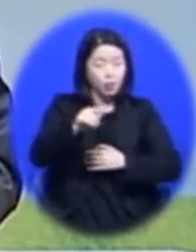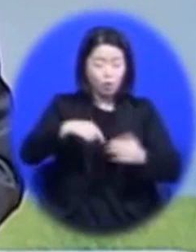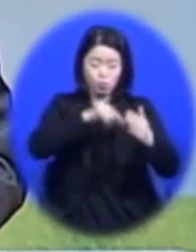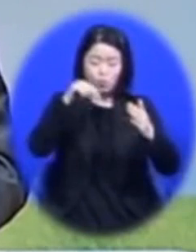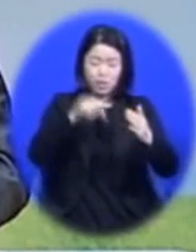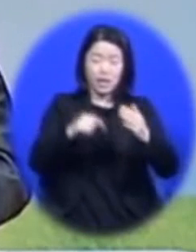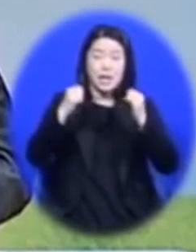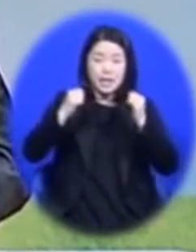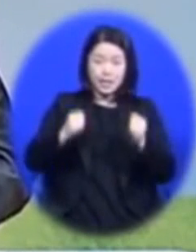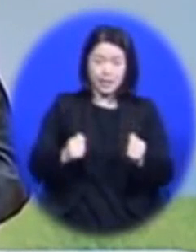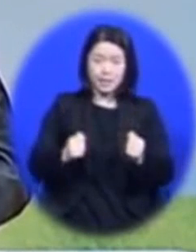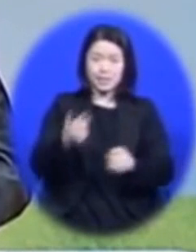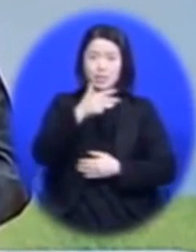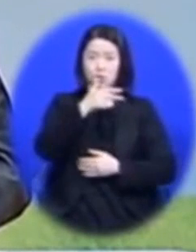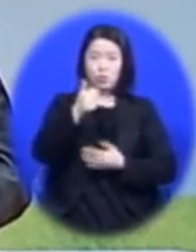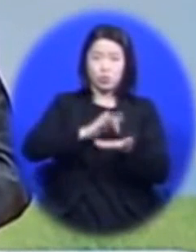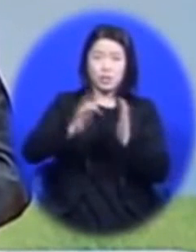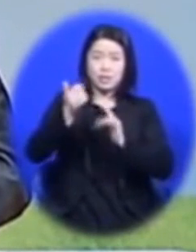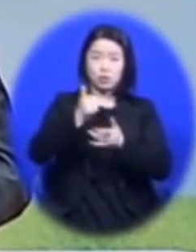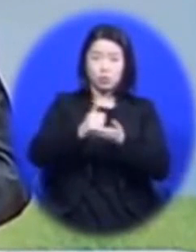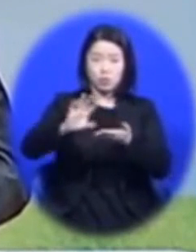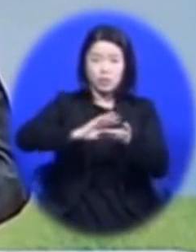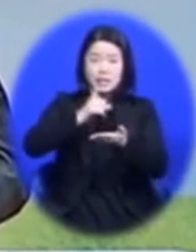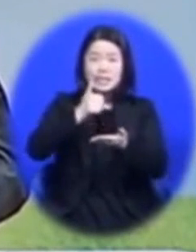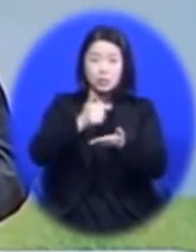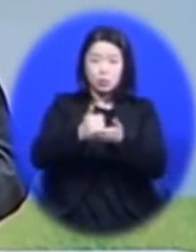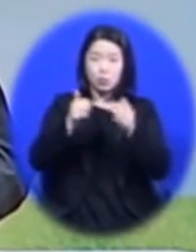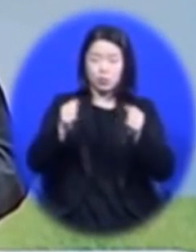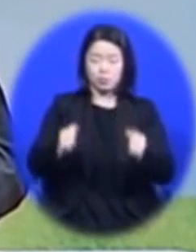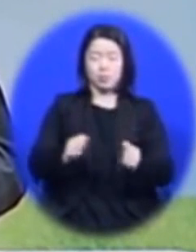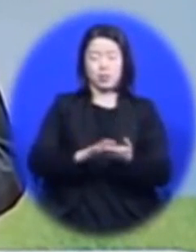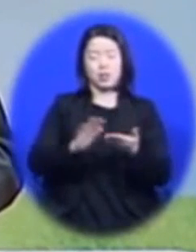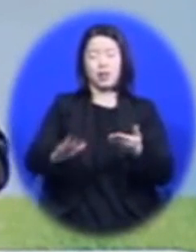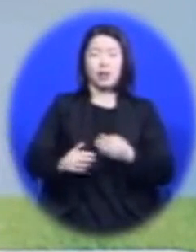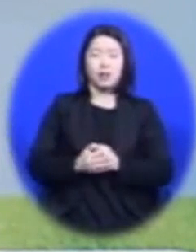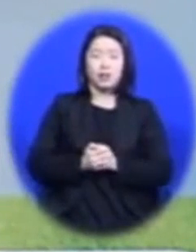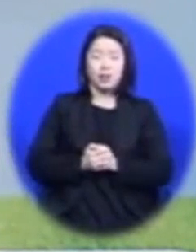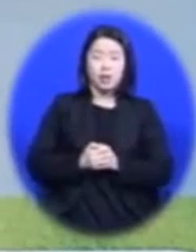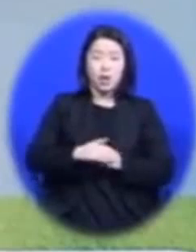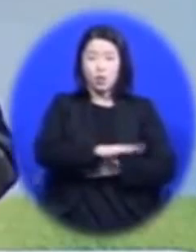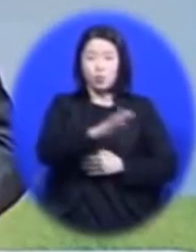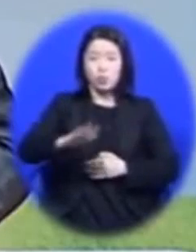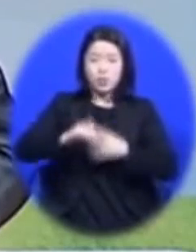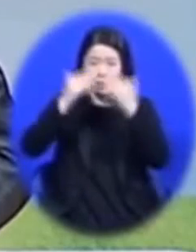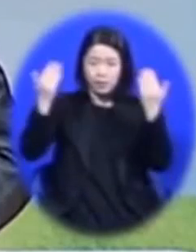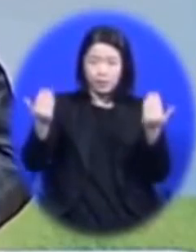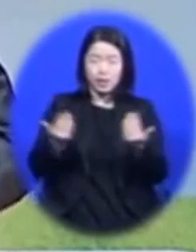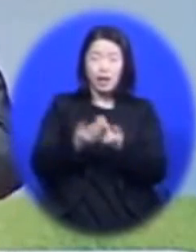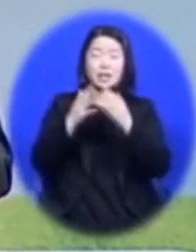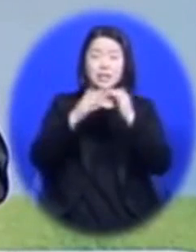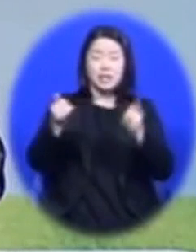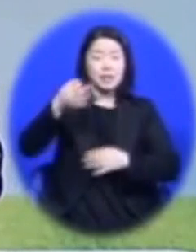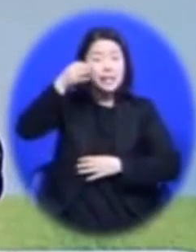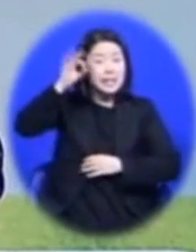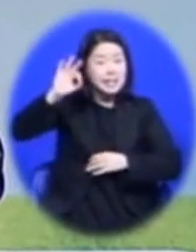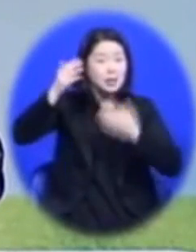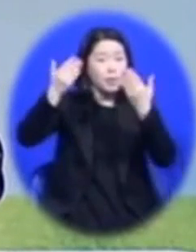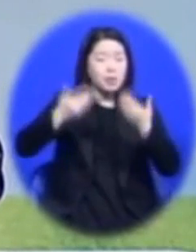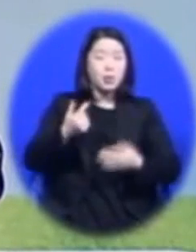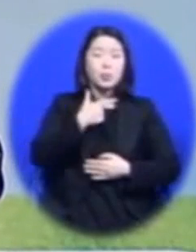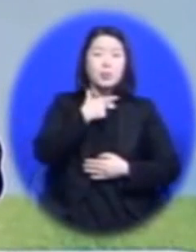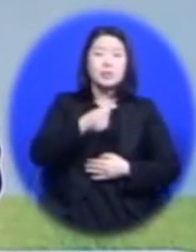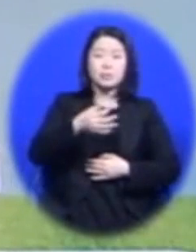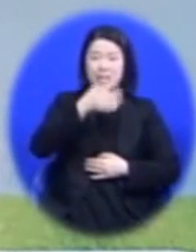계신 주 예수 그리스도이십니다. 우리는 다 사람들의 인정을 받으려는 욕구가 있습니다.